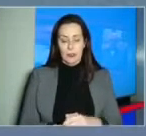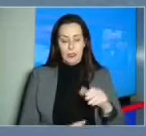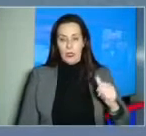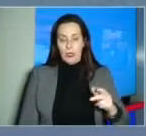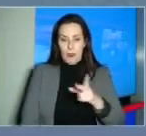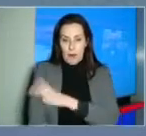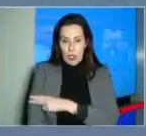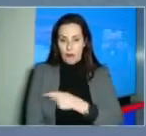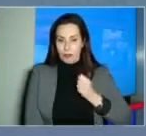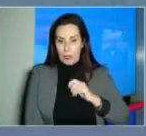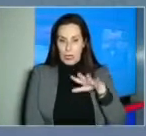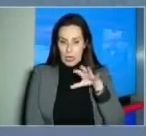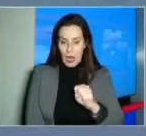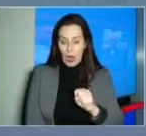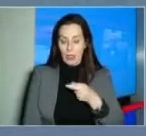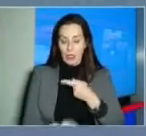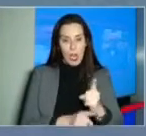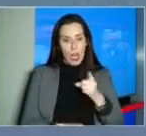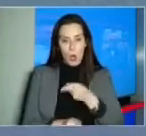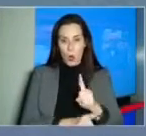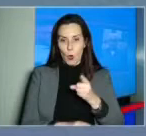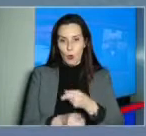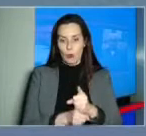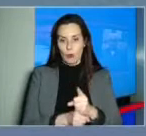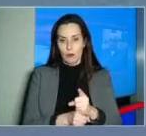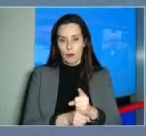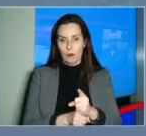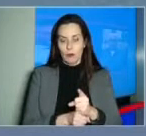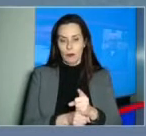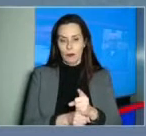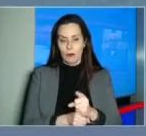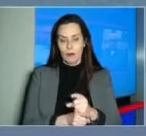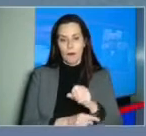משטרה סמוי גילה מסכת התעללות קשה